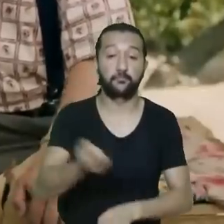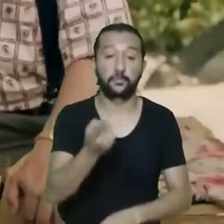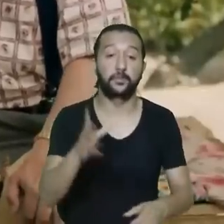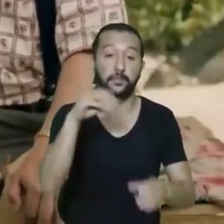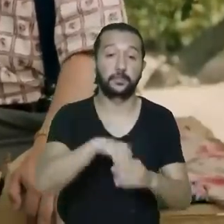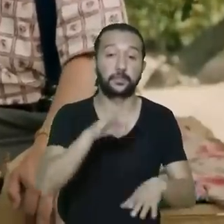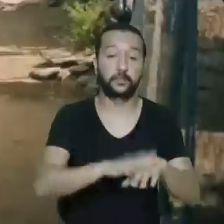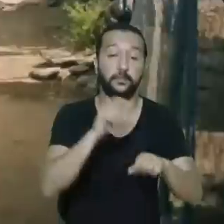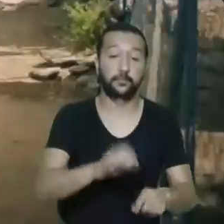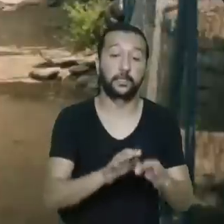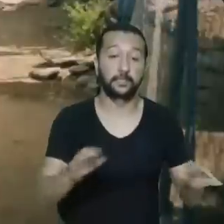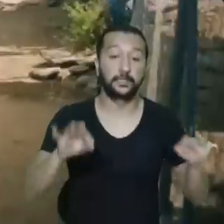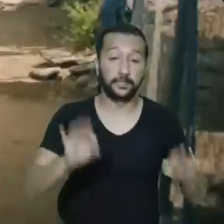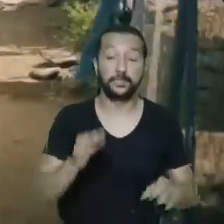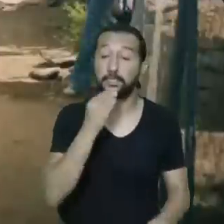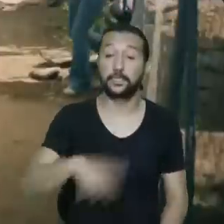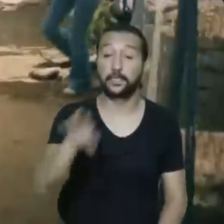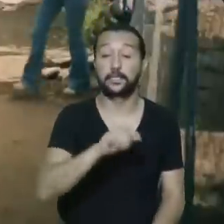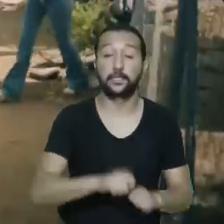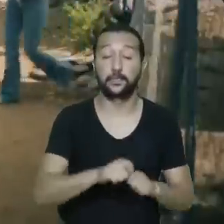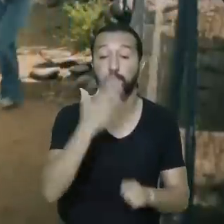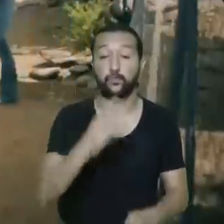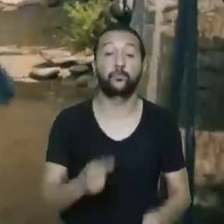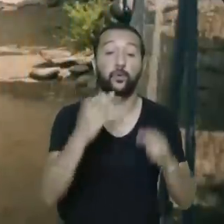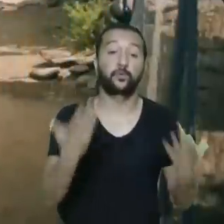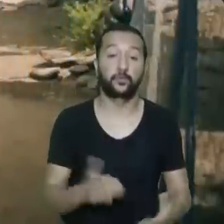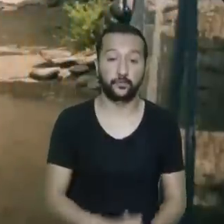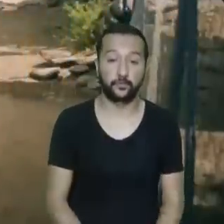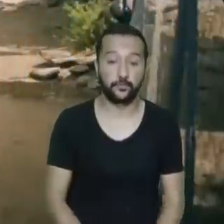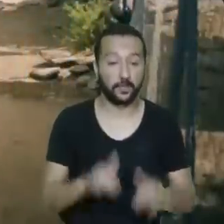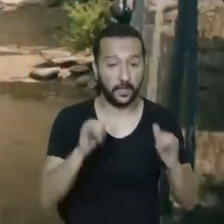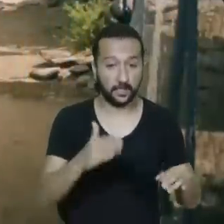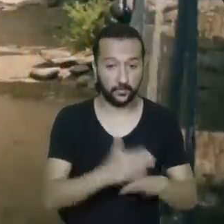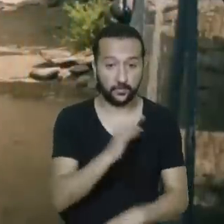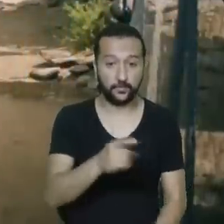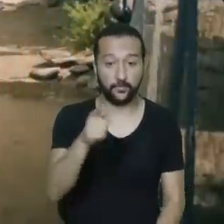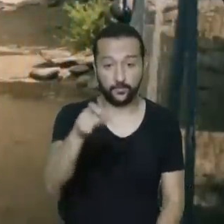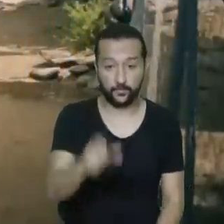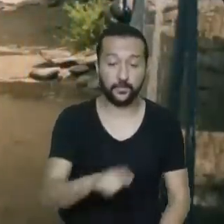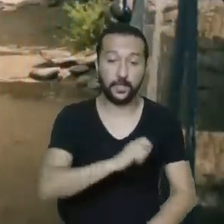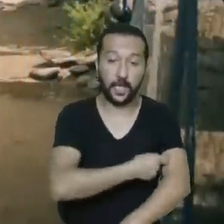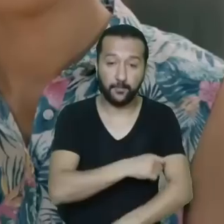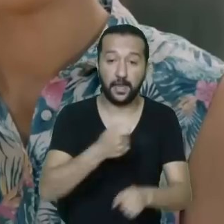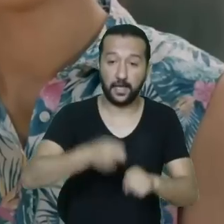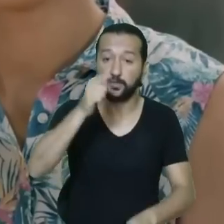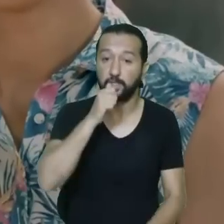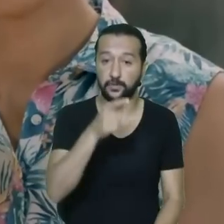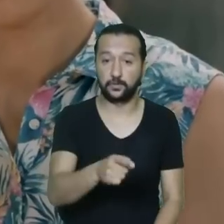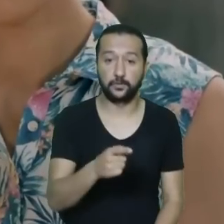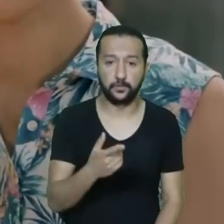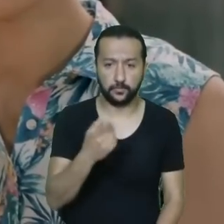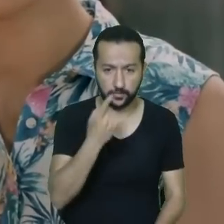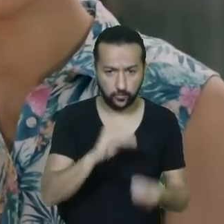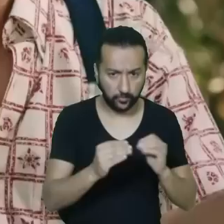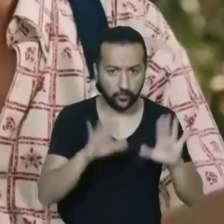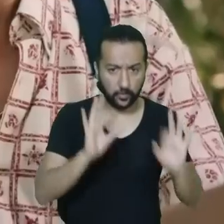evi diyor. Evet, şimdiki gençlerde iş yok zaten sen. Heh, aynen. Al, alaman gazozu iç. Ne, dokunmaz